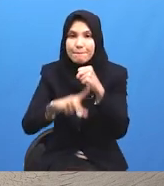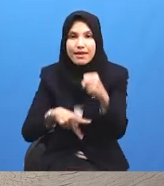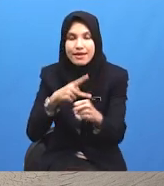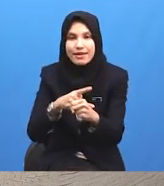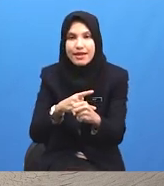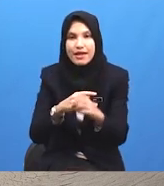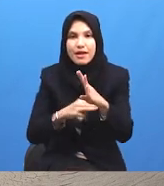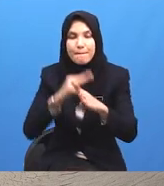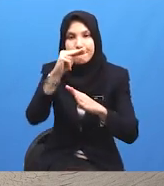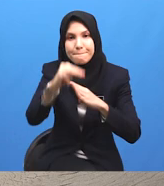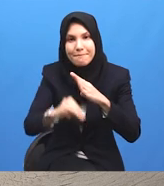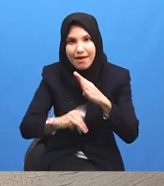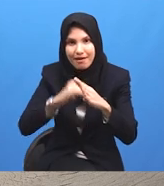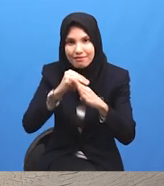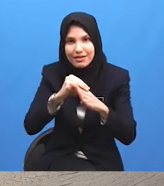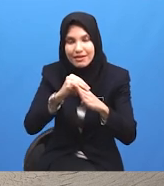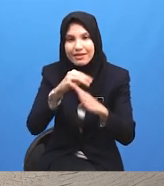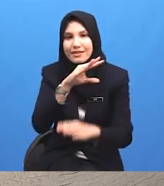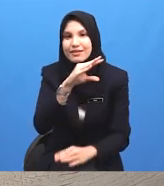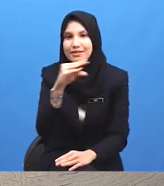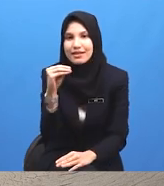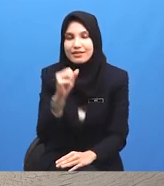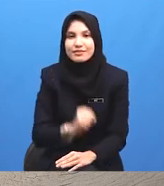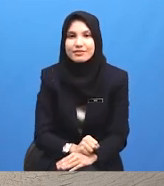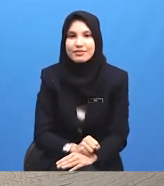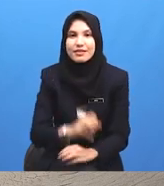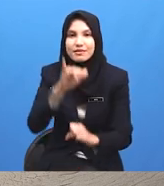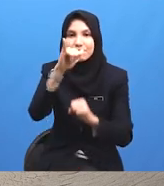planet Marikh dengan planet Mustari.